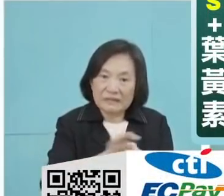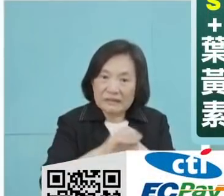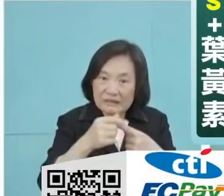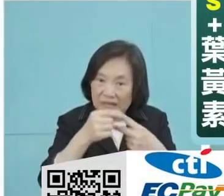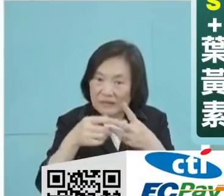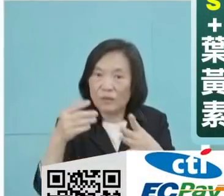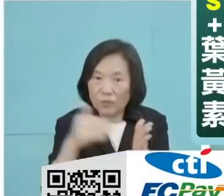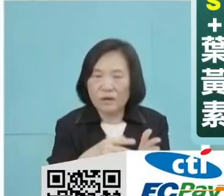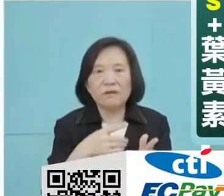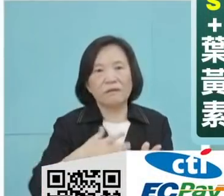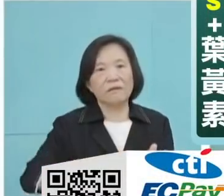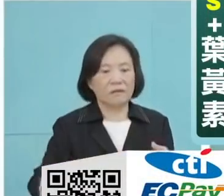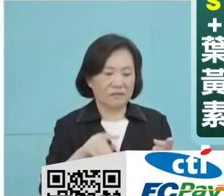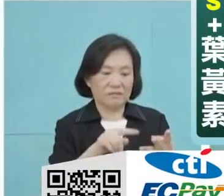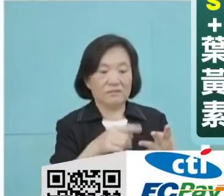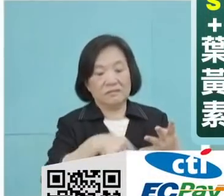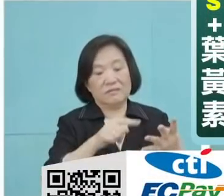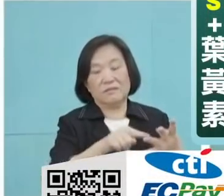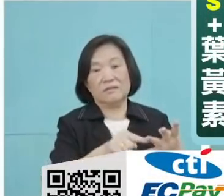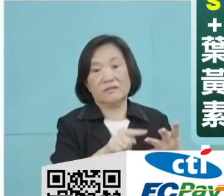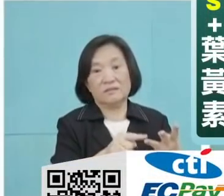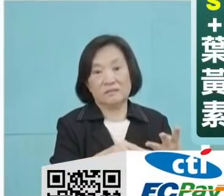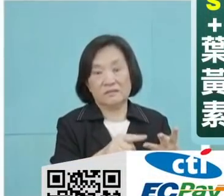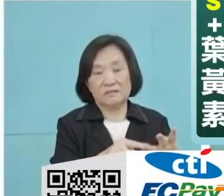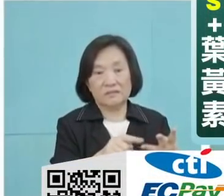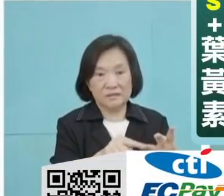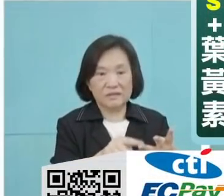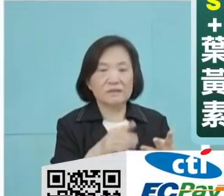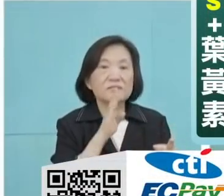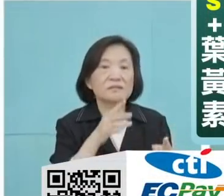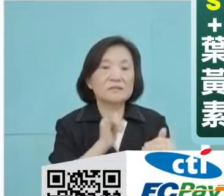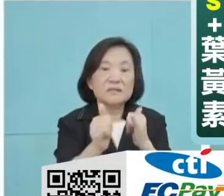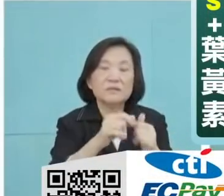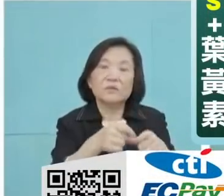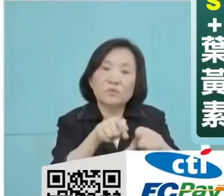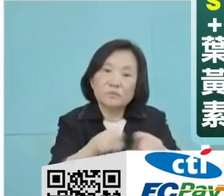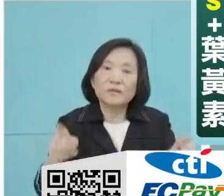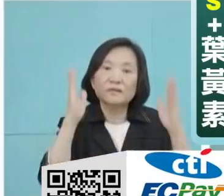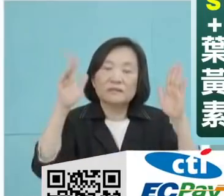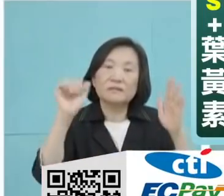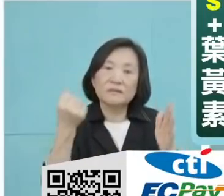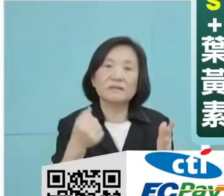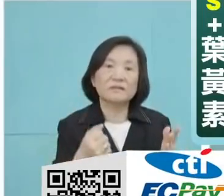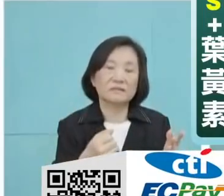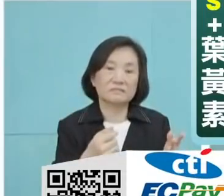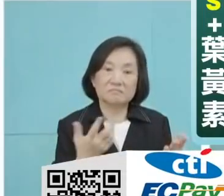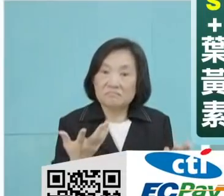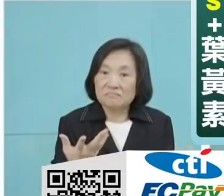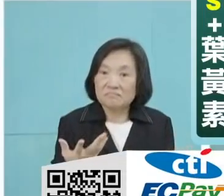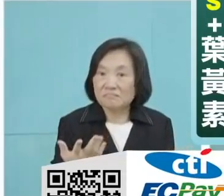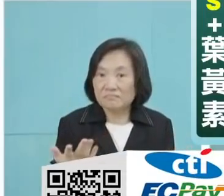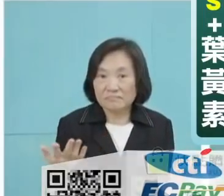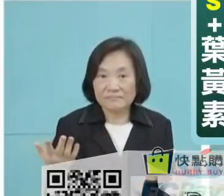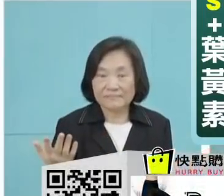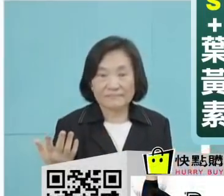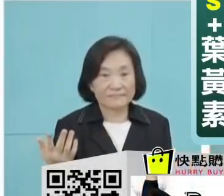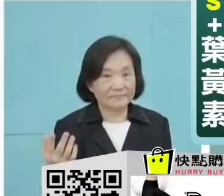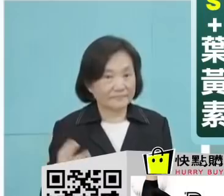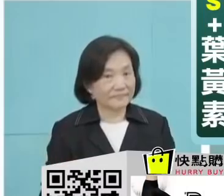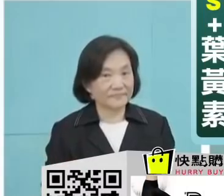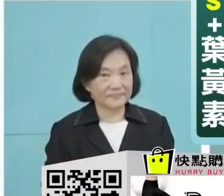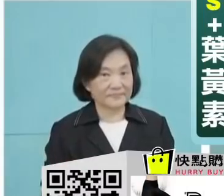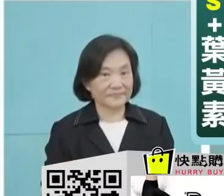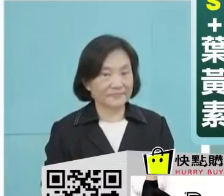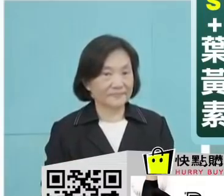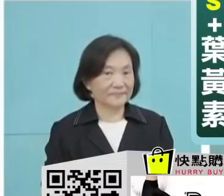效没效。那剩下两样嘛哈，一个是符合社会公平正义。那这个